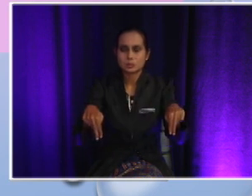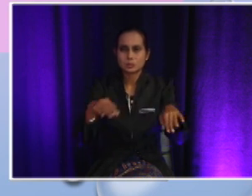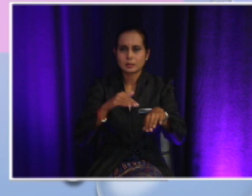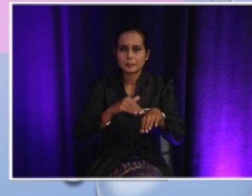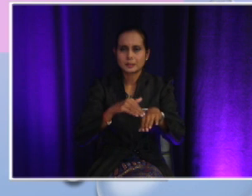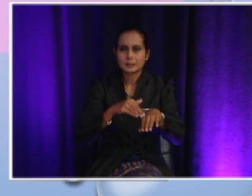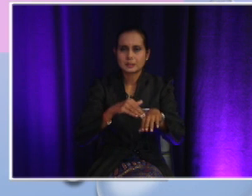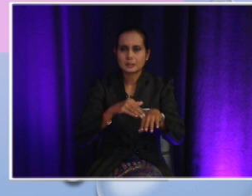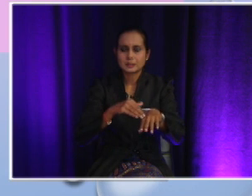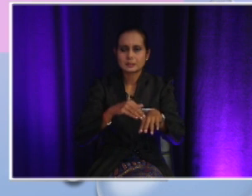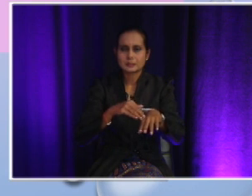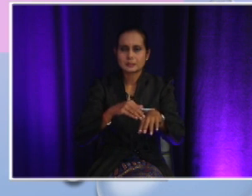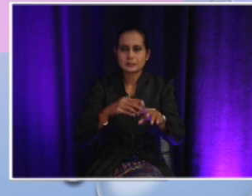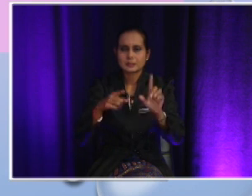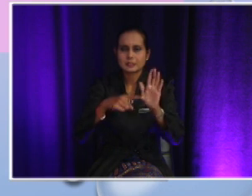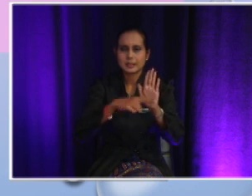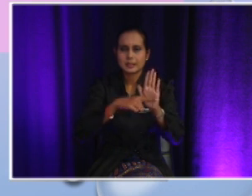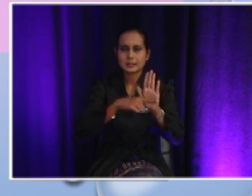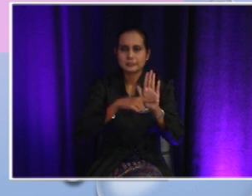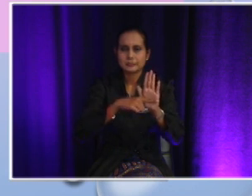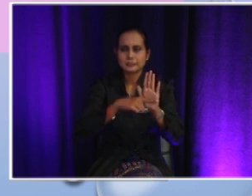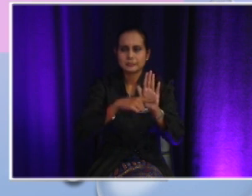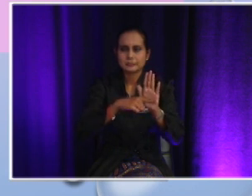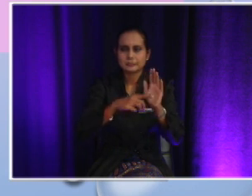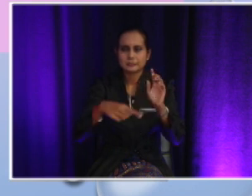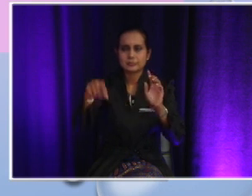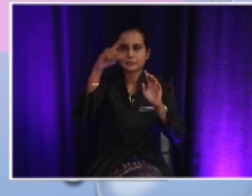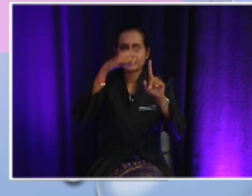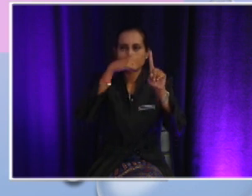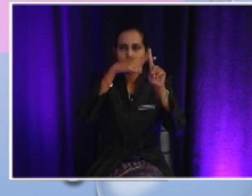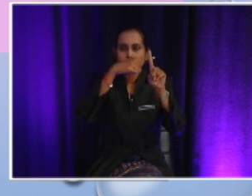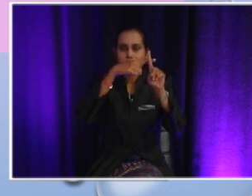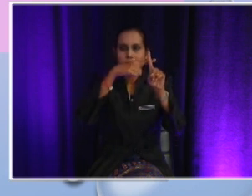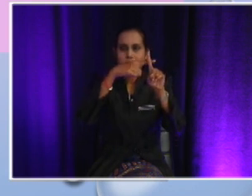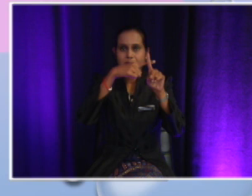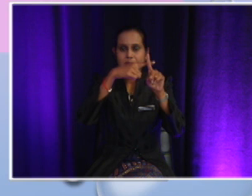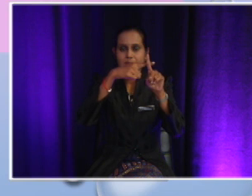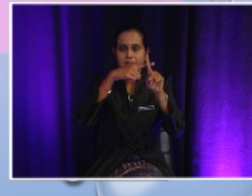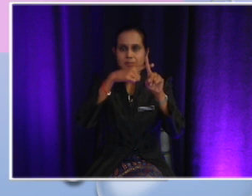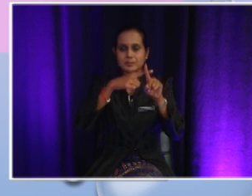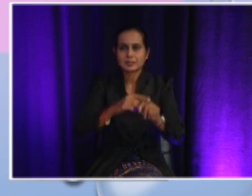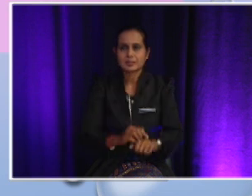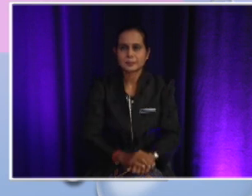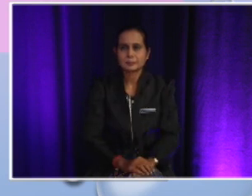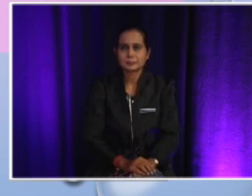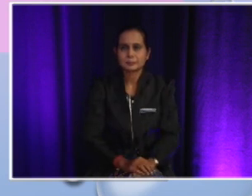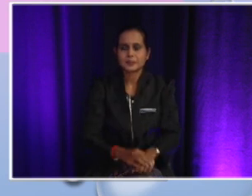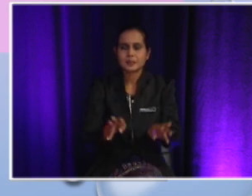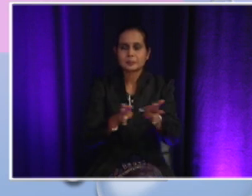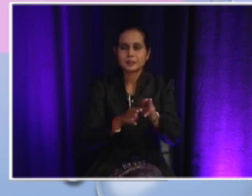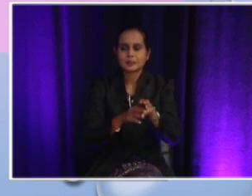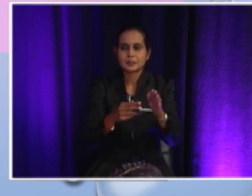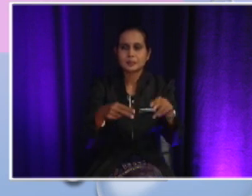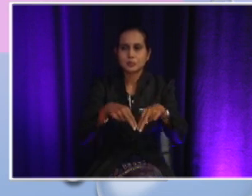talian negatif, sini bateri pada talian positif. Okey, seolah-olah VCE ni kita mengukur bateri ni. Itu